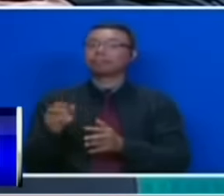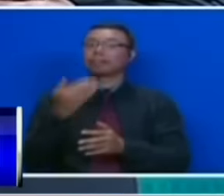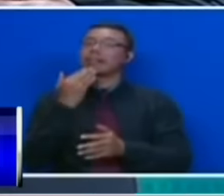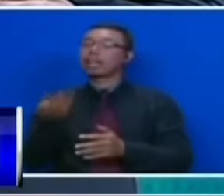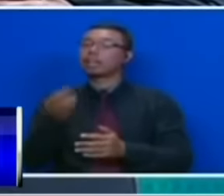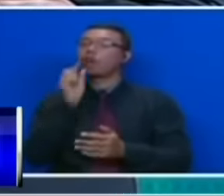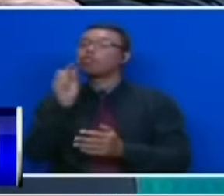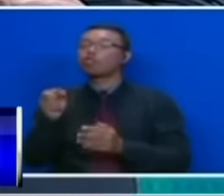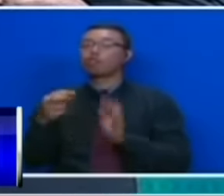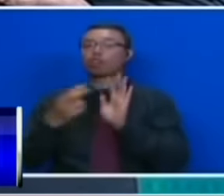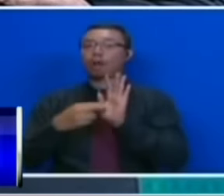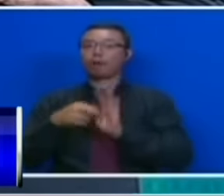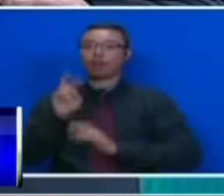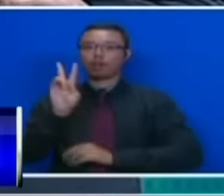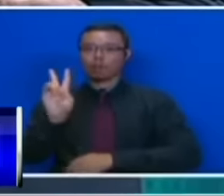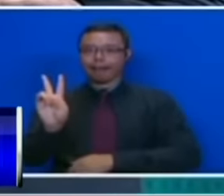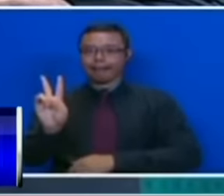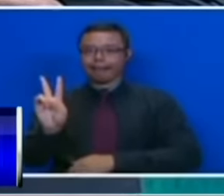Pertanyaan untuk paslon 2.